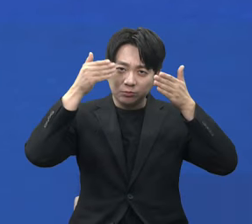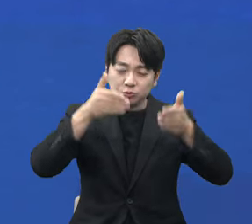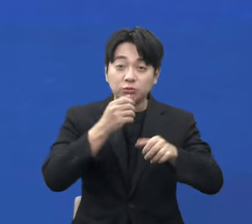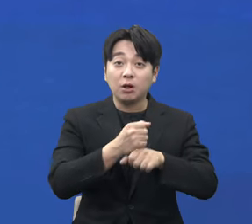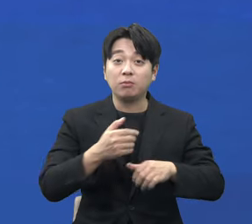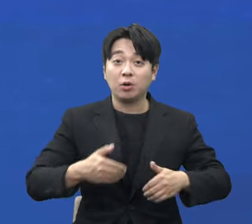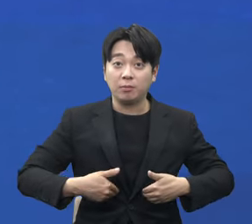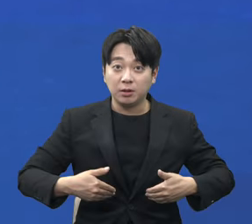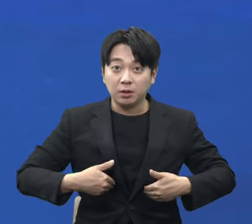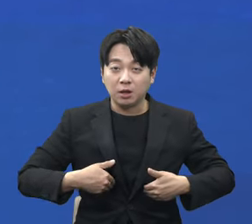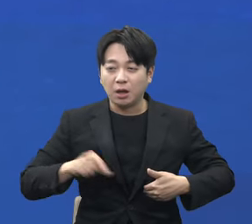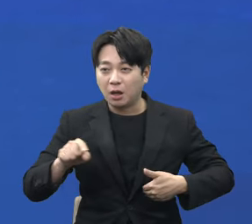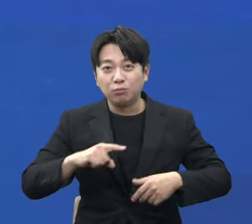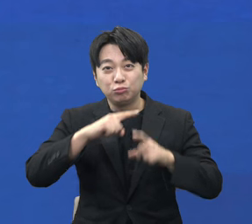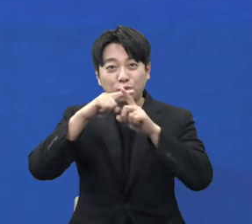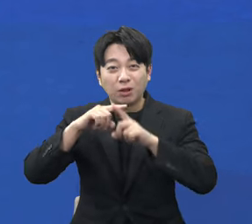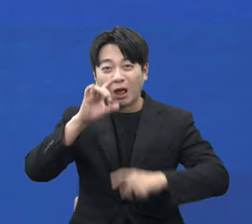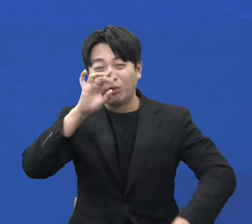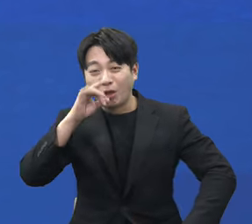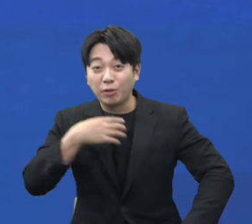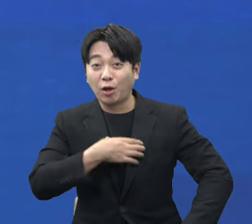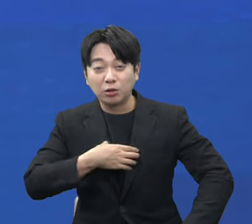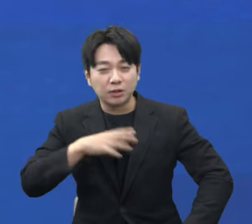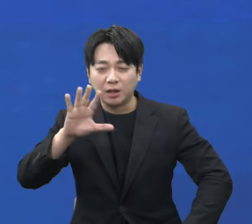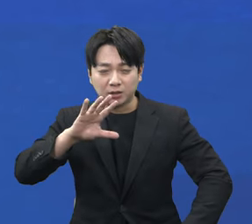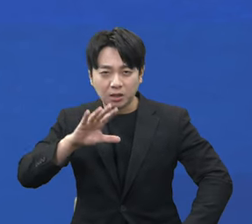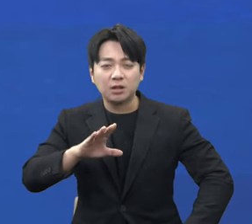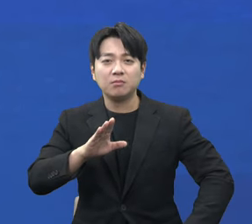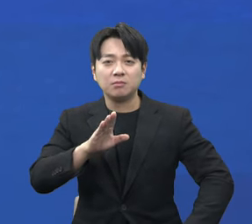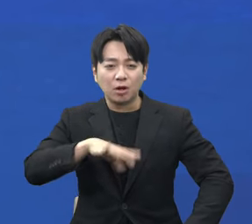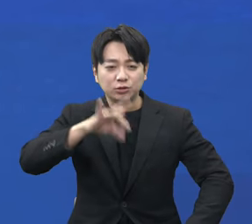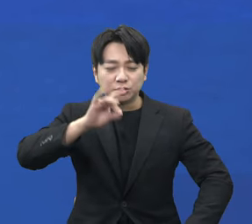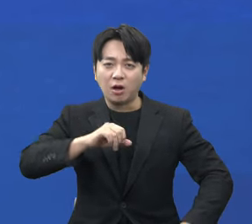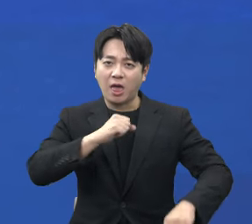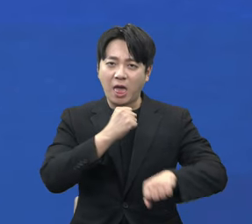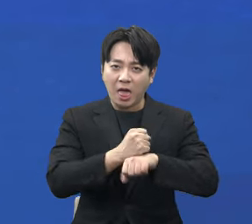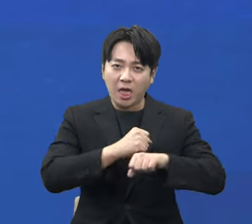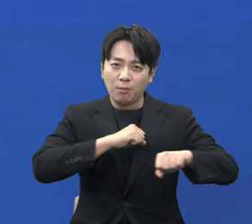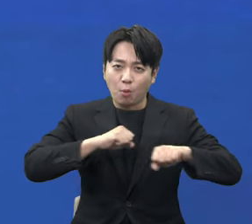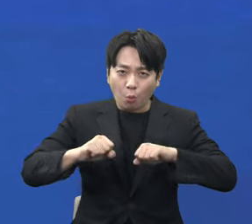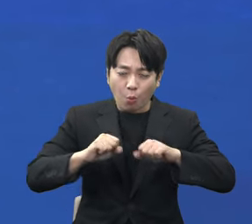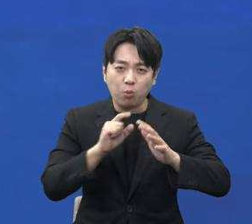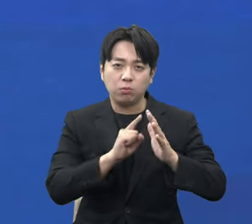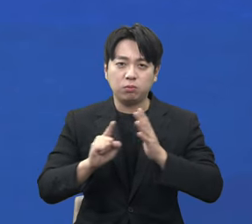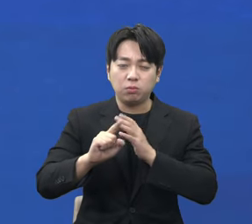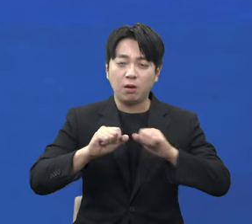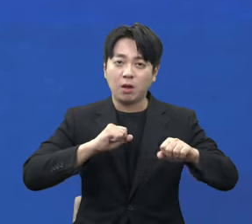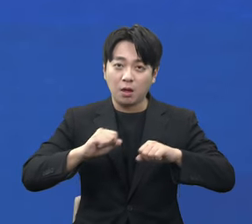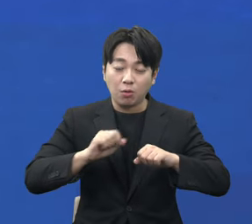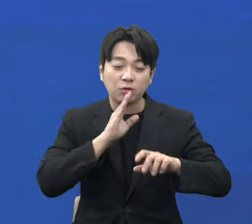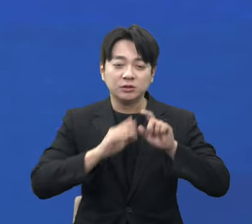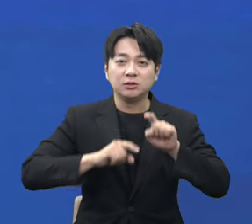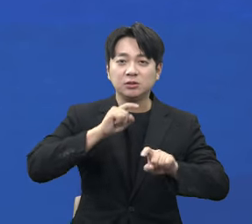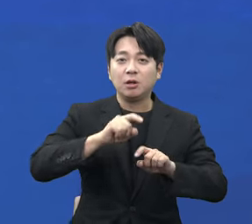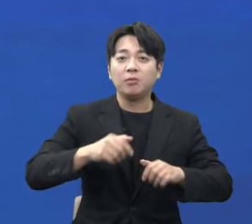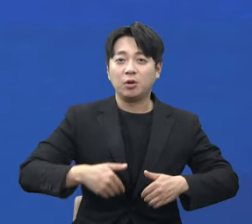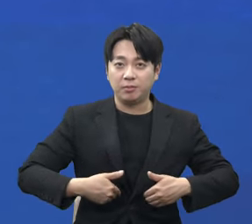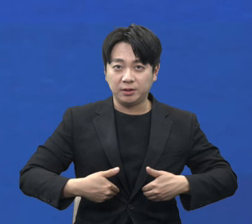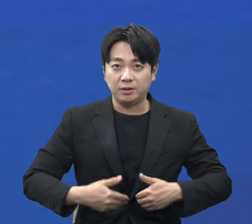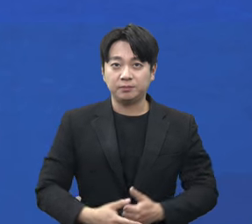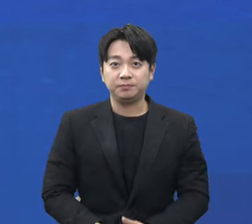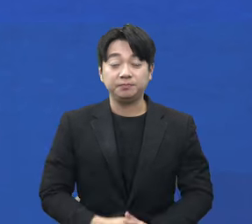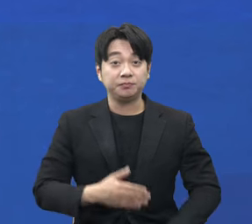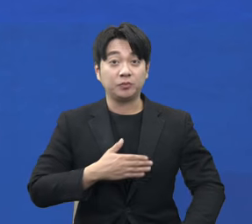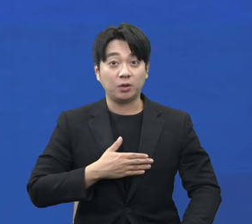된다가 아닌 해보자! 그리고 보완하자. 아픈 사람이 아픈 사람 마음을 잘 알 수 있습니다. 저는 학생